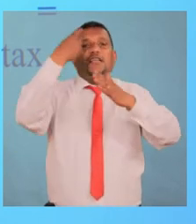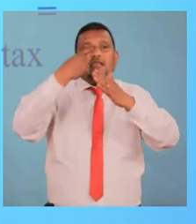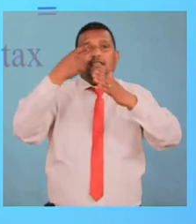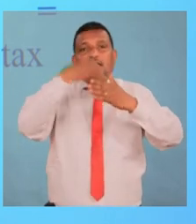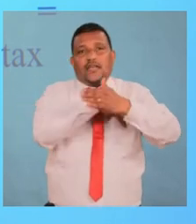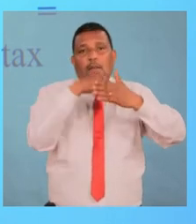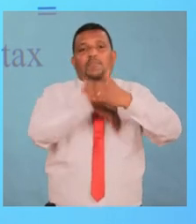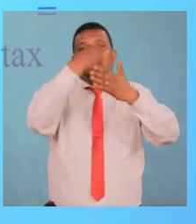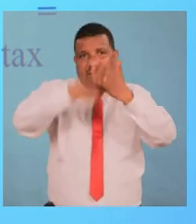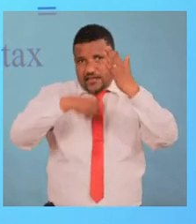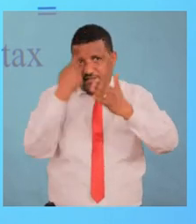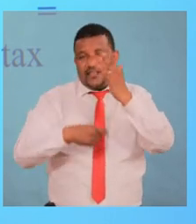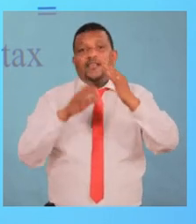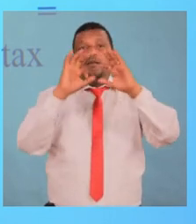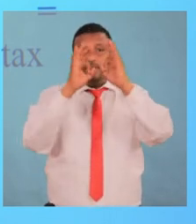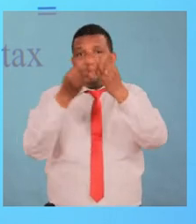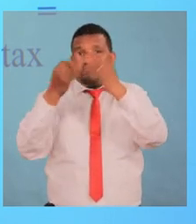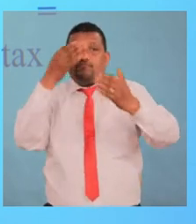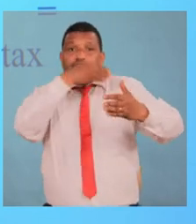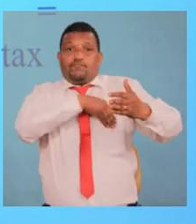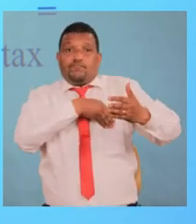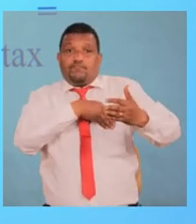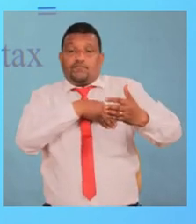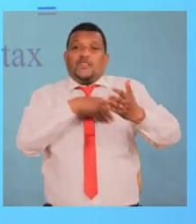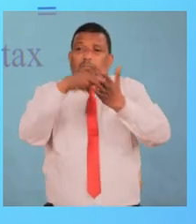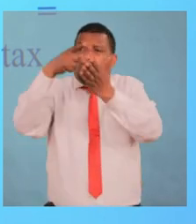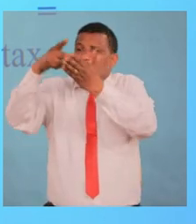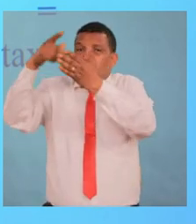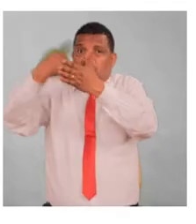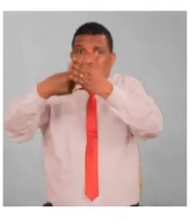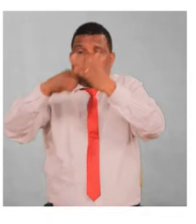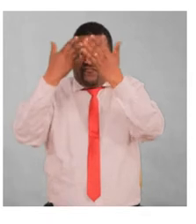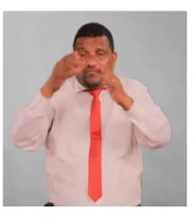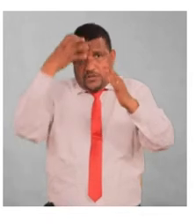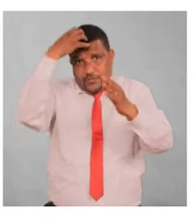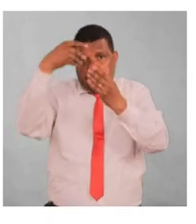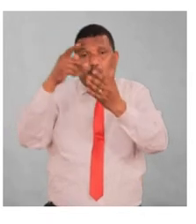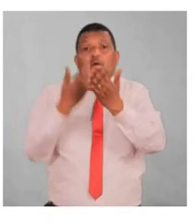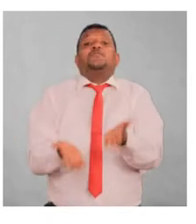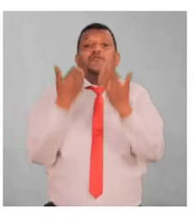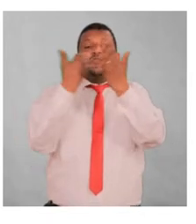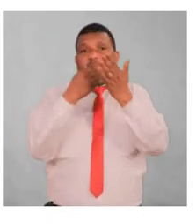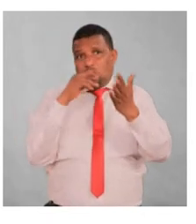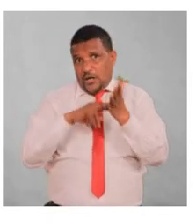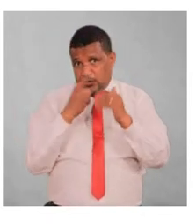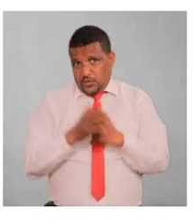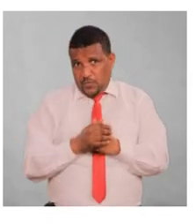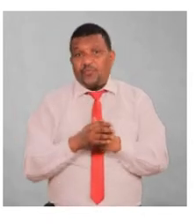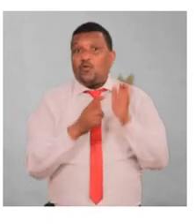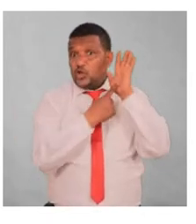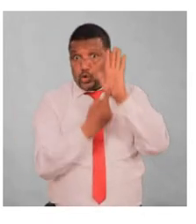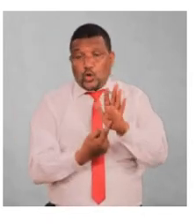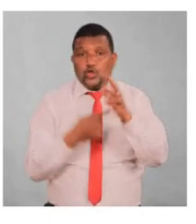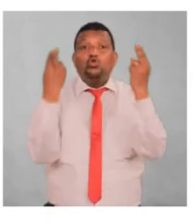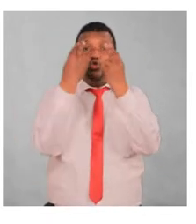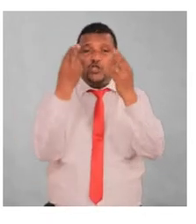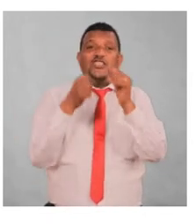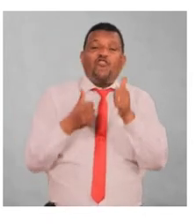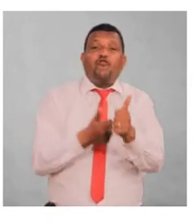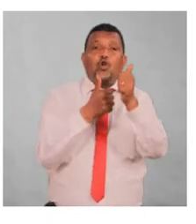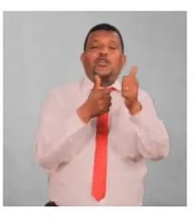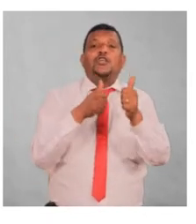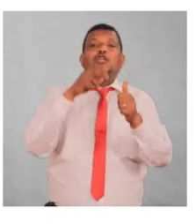उदय सिंह फ्रॉम लेफ्ट इन थे डिफिकल्ट टास्क्स फॉर वात्चिंग आवर न मंत्र न डू समथिंग डिफरेंट